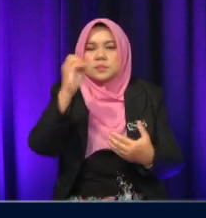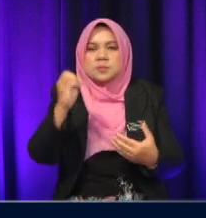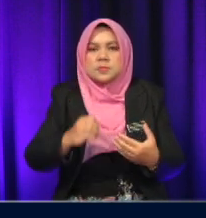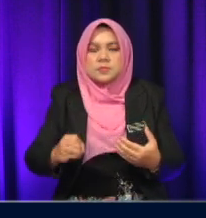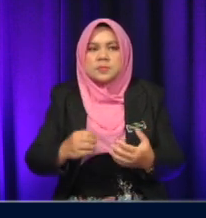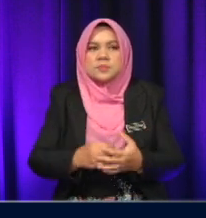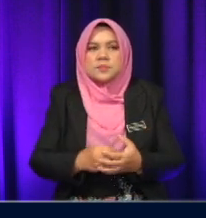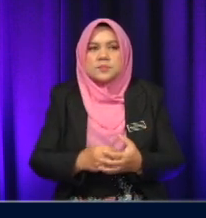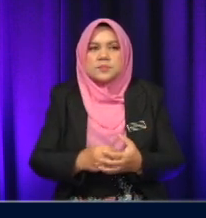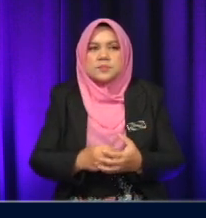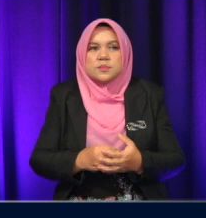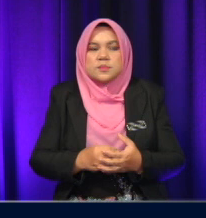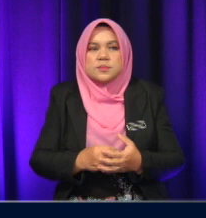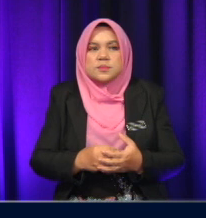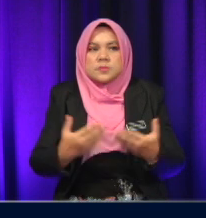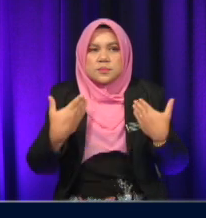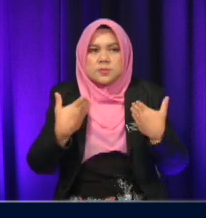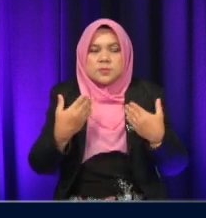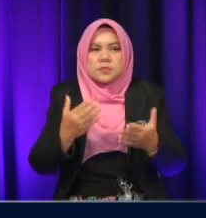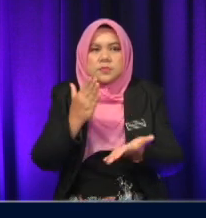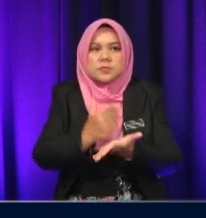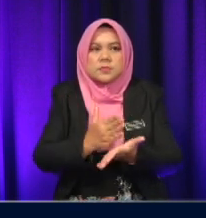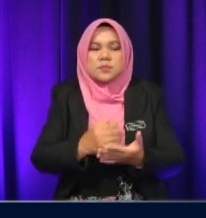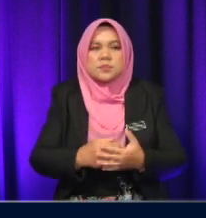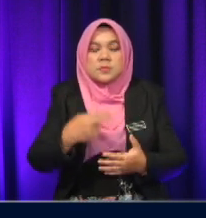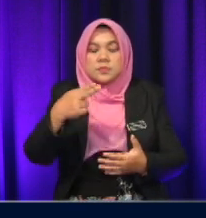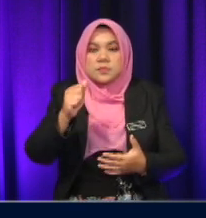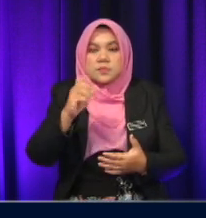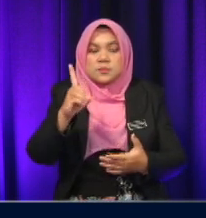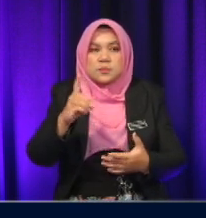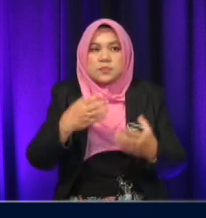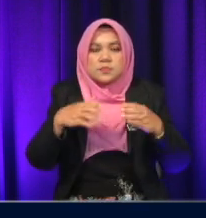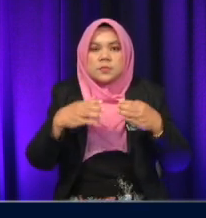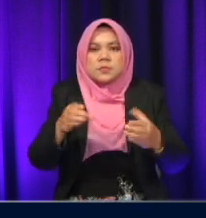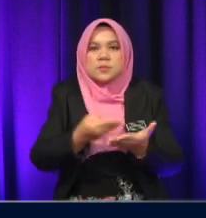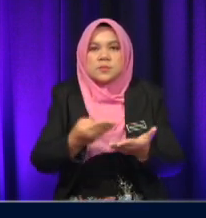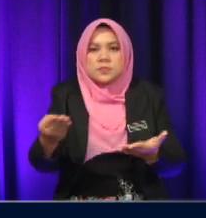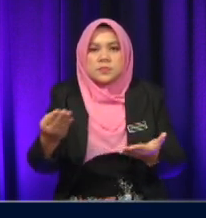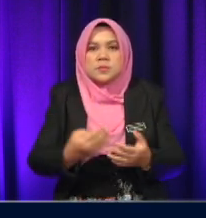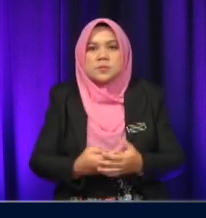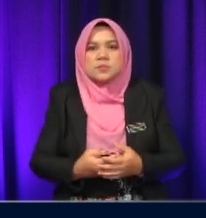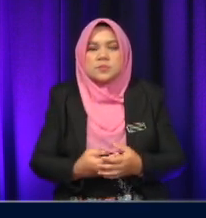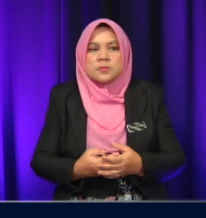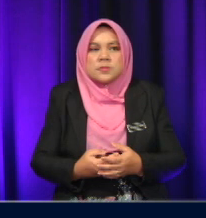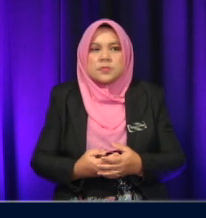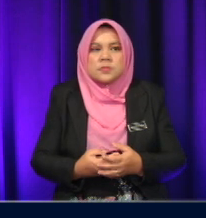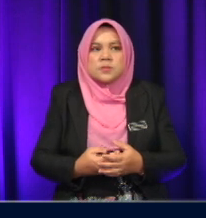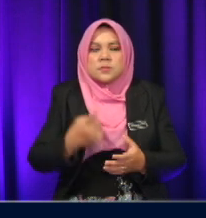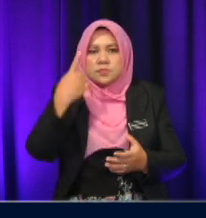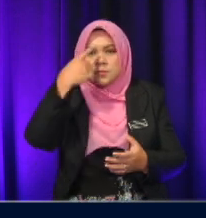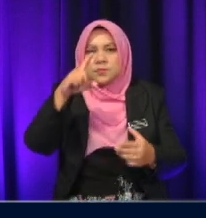Yeah. Dan cikgu dia ada menyatakan had kat sini. Itu yang buatkan orang nak cepat-cepat beli tu. Berpusu-pusu pelanggan